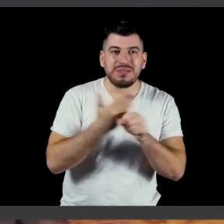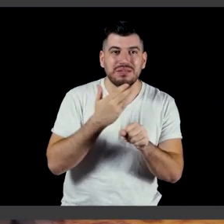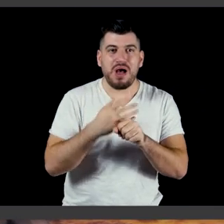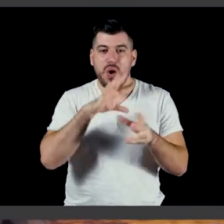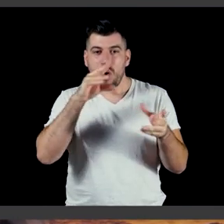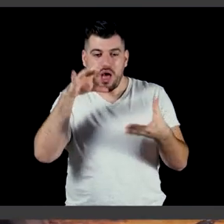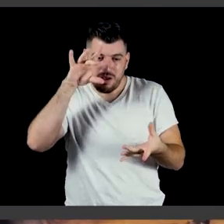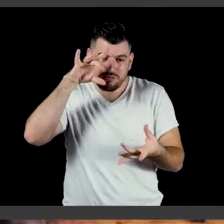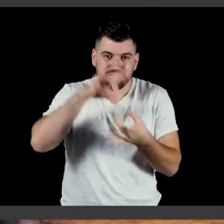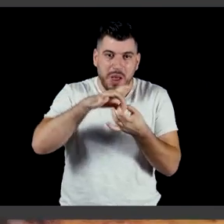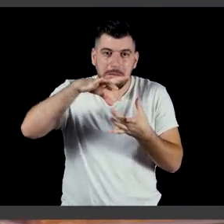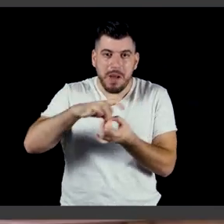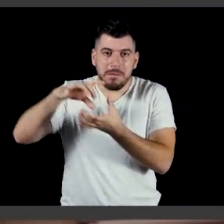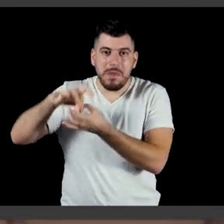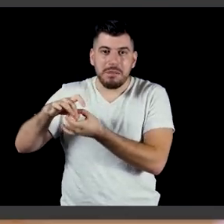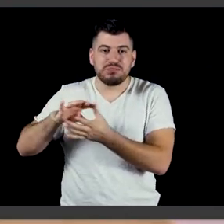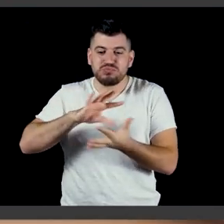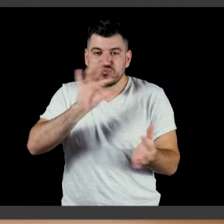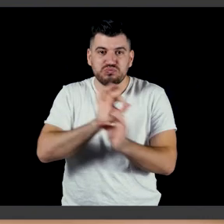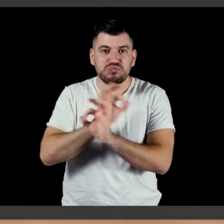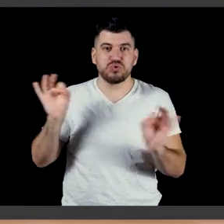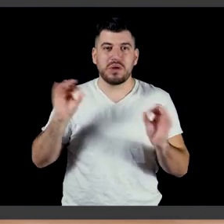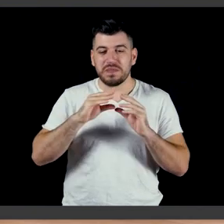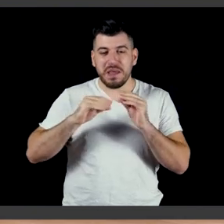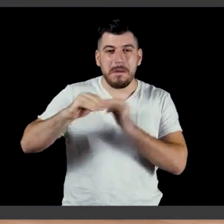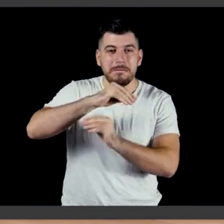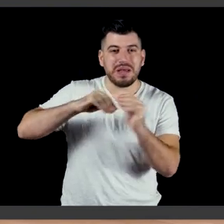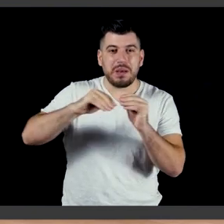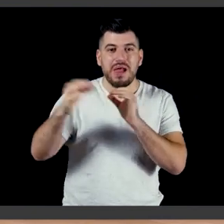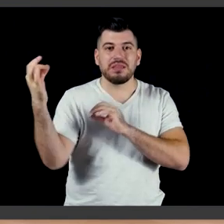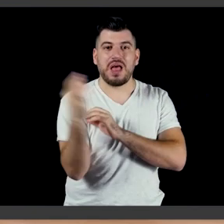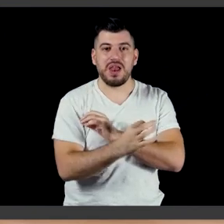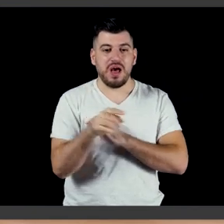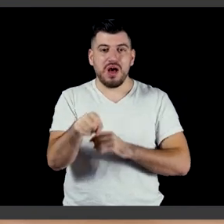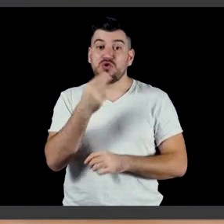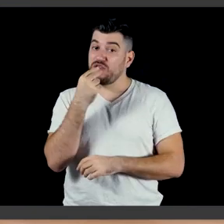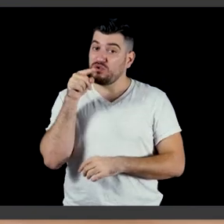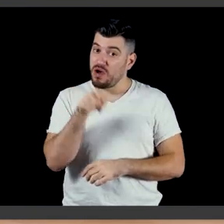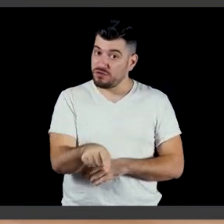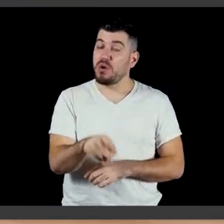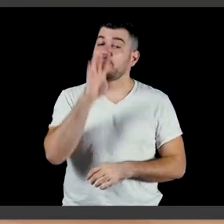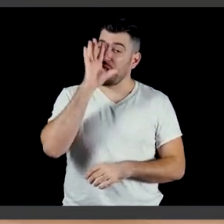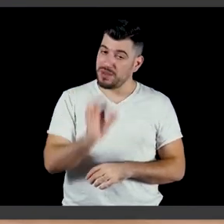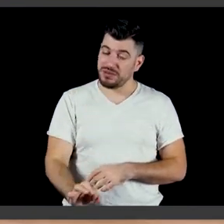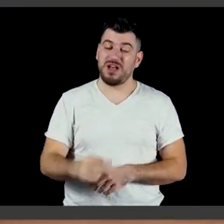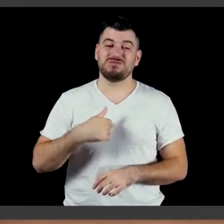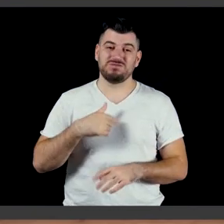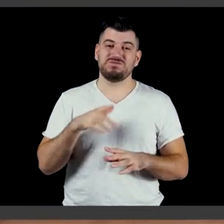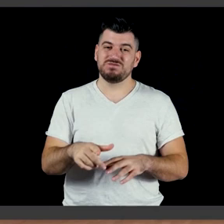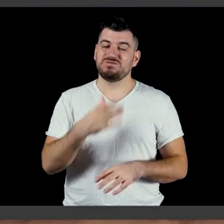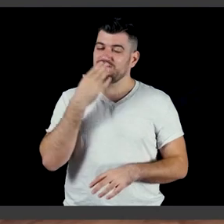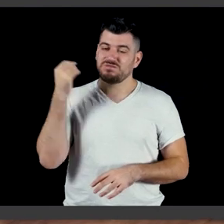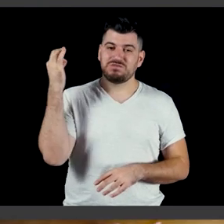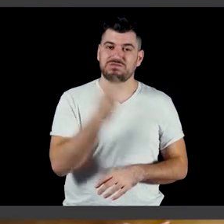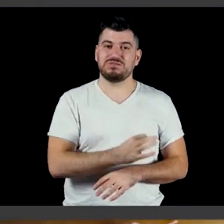δέσει υπέροχα με όλα τα υπόλοιπα υλικά. Η μπεσαμέλ είναι τέλεια και είναι ένα φαγητό έτσι όπως το έχουμε κάνει, που δεν σε λιγώνει.